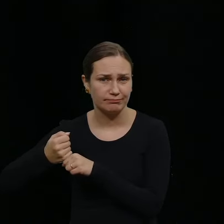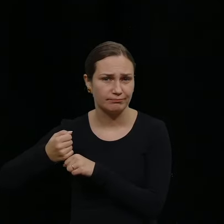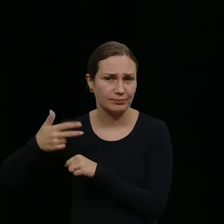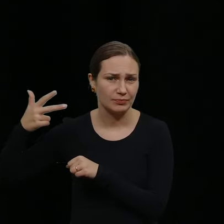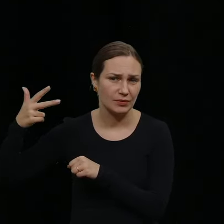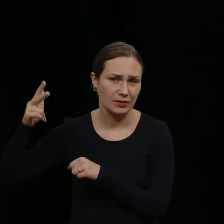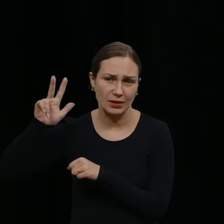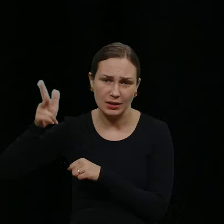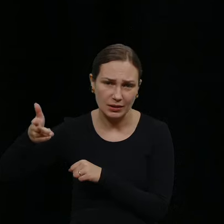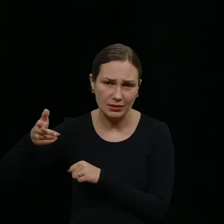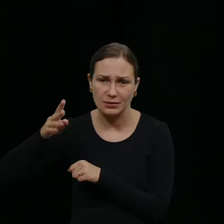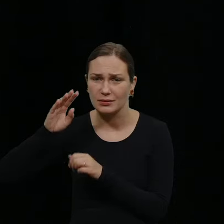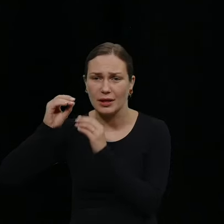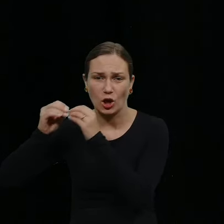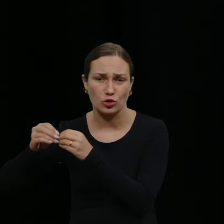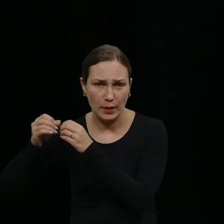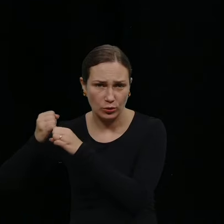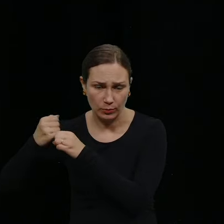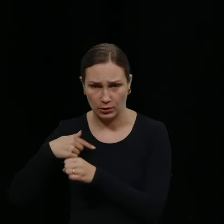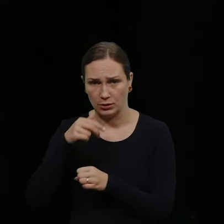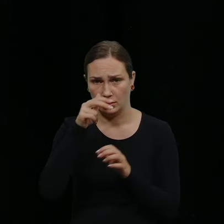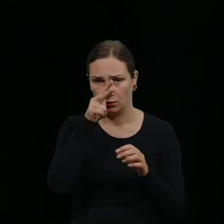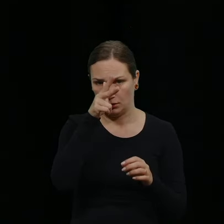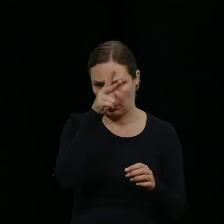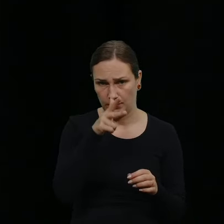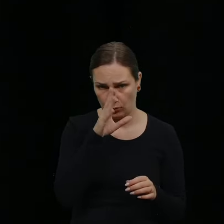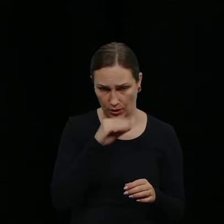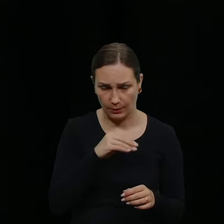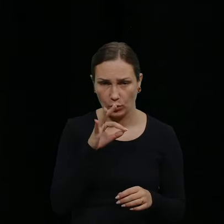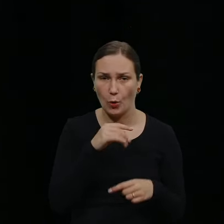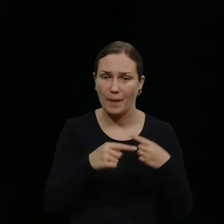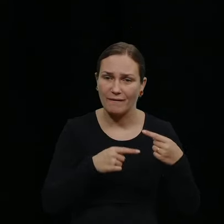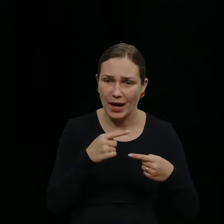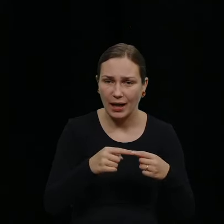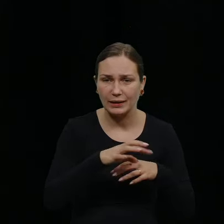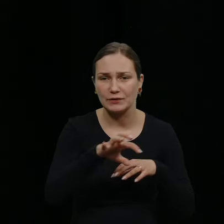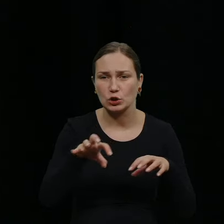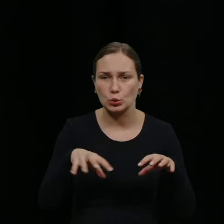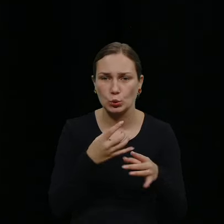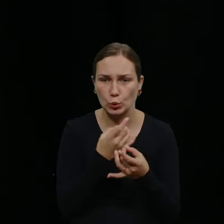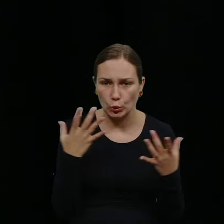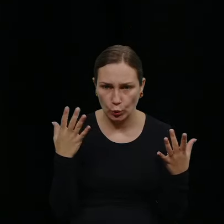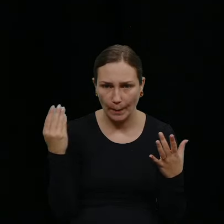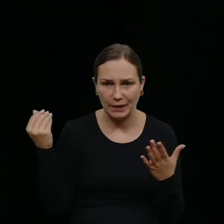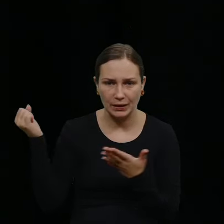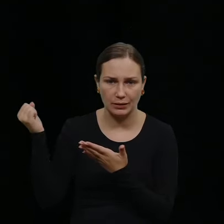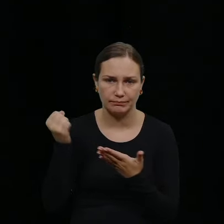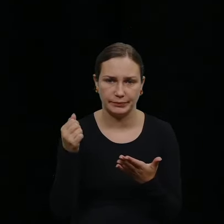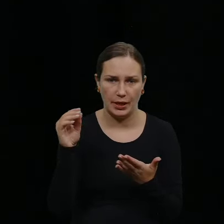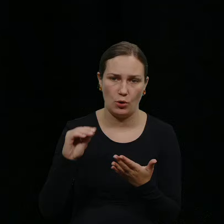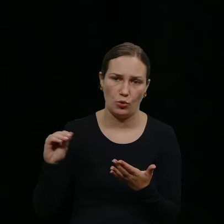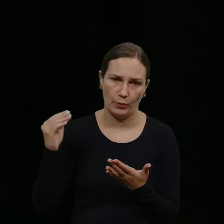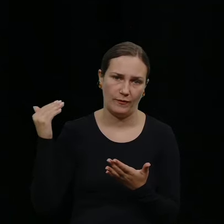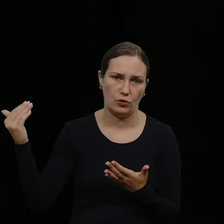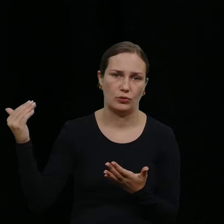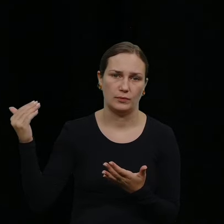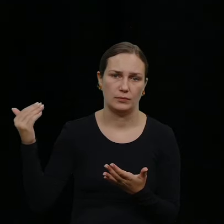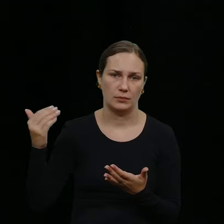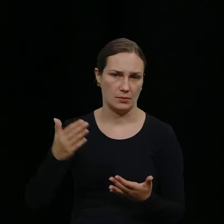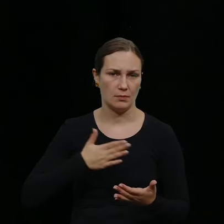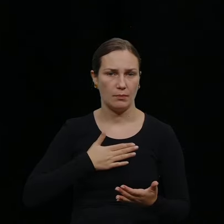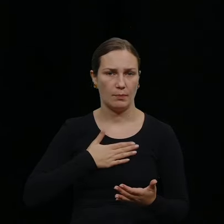per 3 metus ar net 10 metus. Tai paveldui, infrastruktūrai, kultūros, pinigai europiniai, tikrai čia